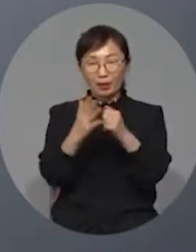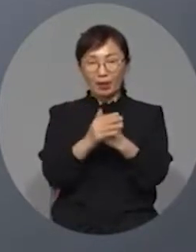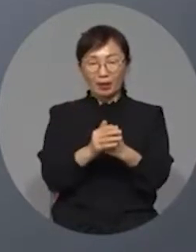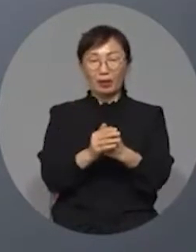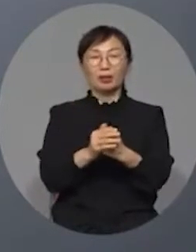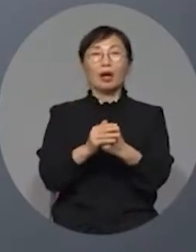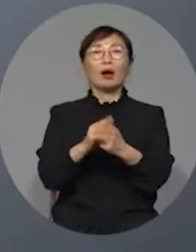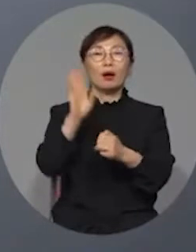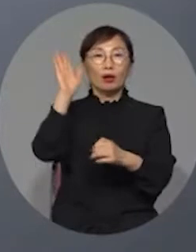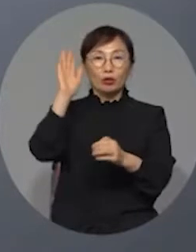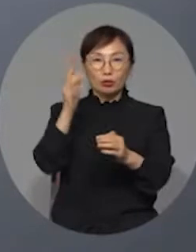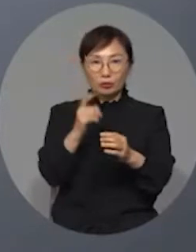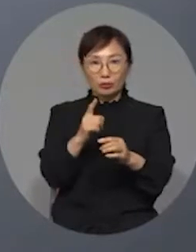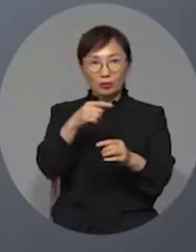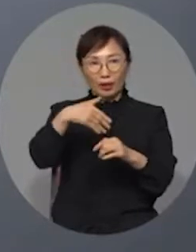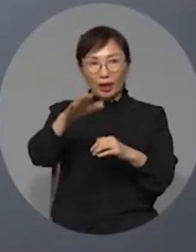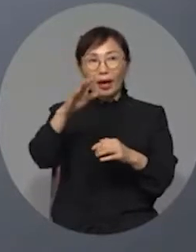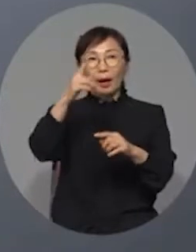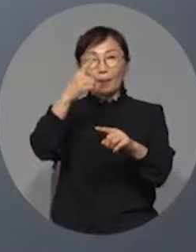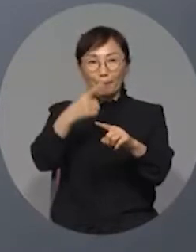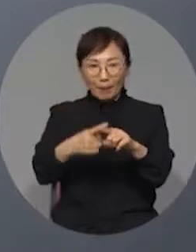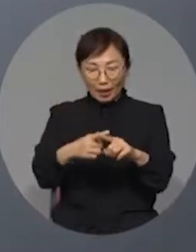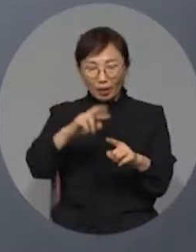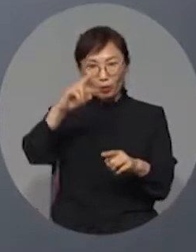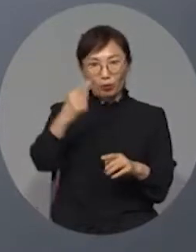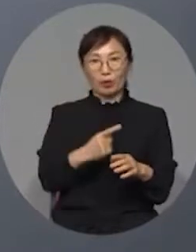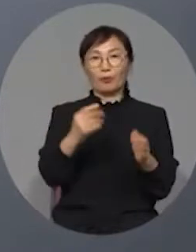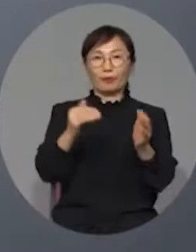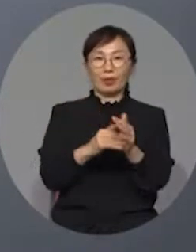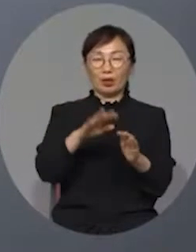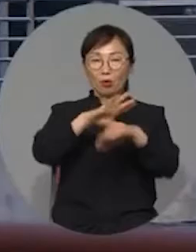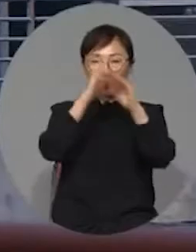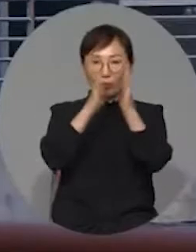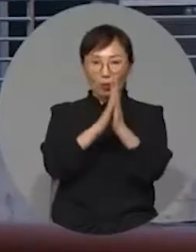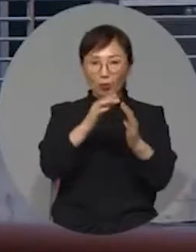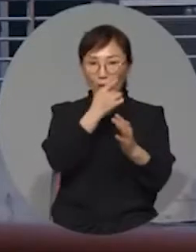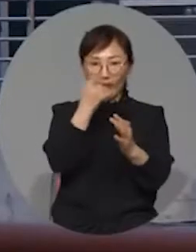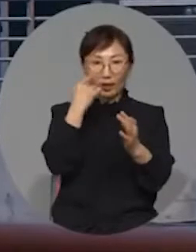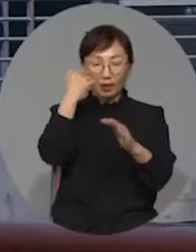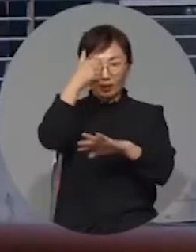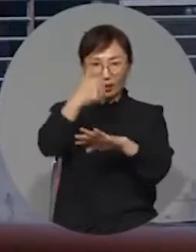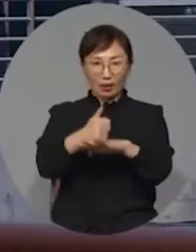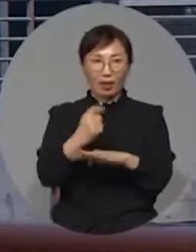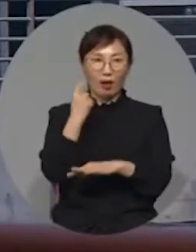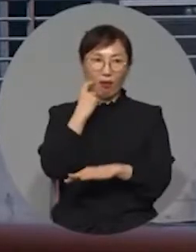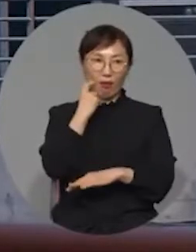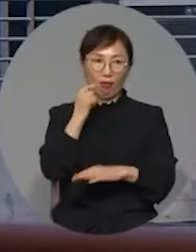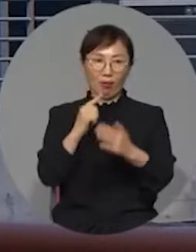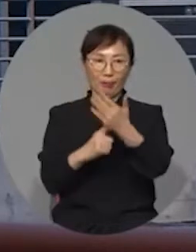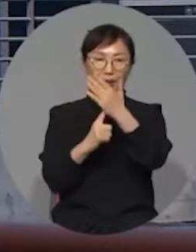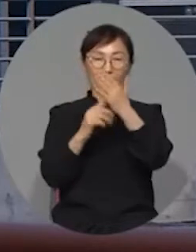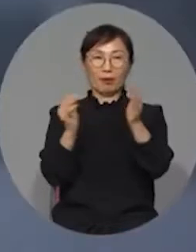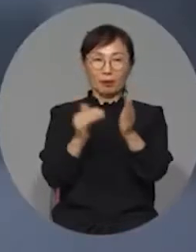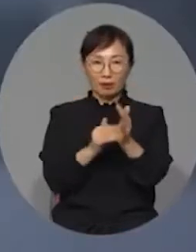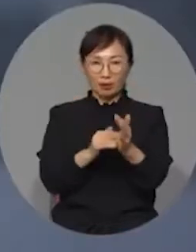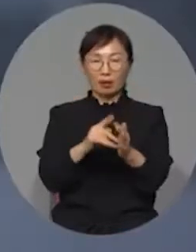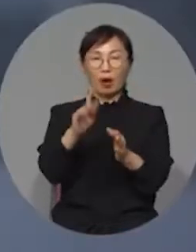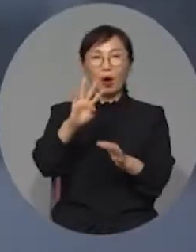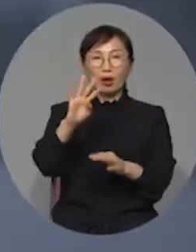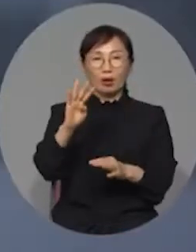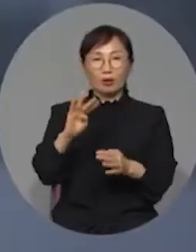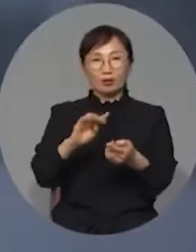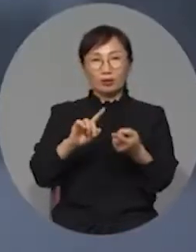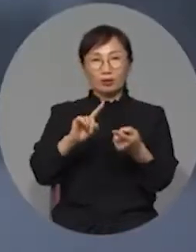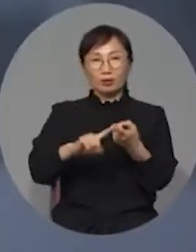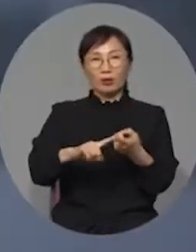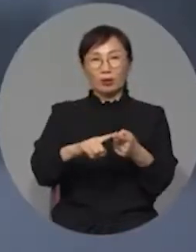이송을 거부했다는 소견도 덧붙였는데 모두 사실이 아니었습니다. 실제 행선지는 왕복 400km 거리의 서울